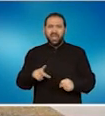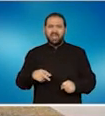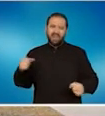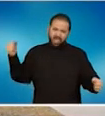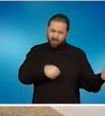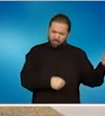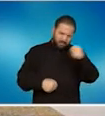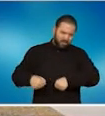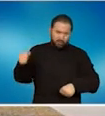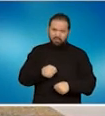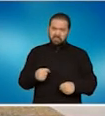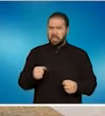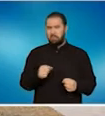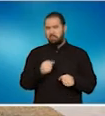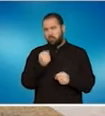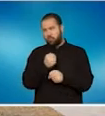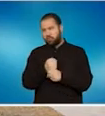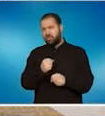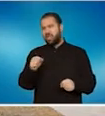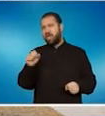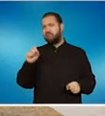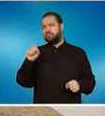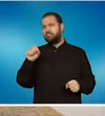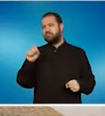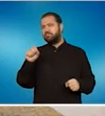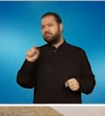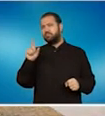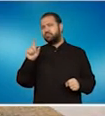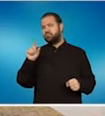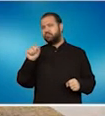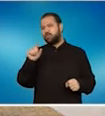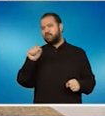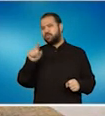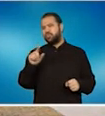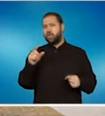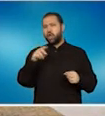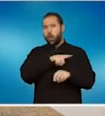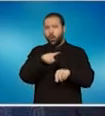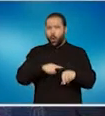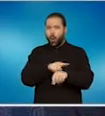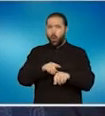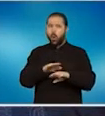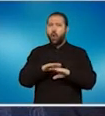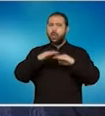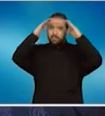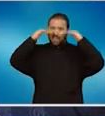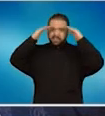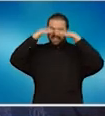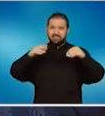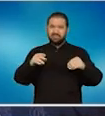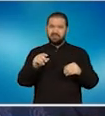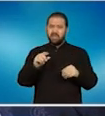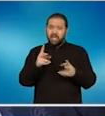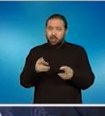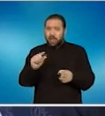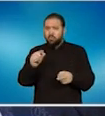12 ore pe zi. Probabil te mai opreai din când în când să mănânci sau să bei puțin apă. Era inuman.